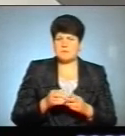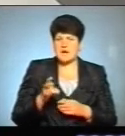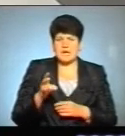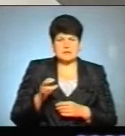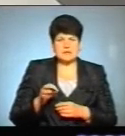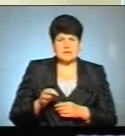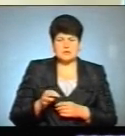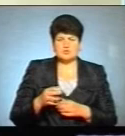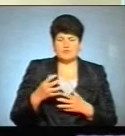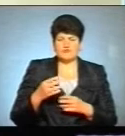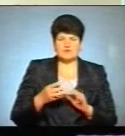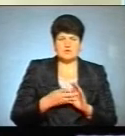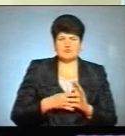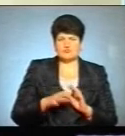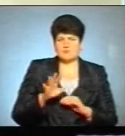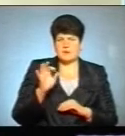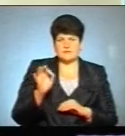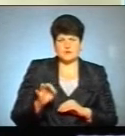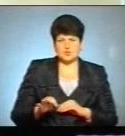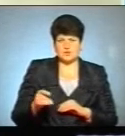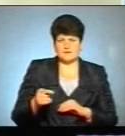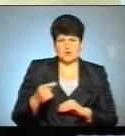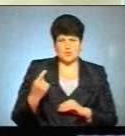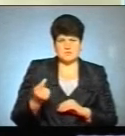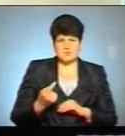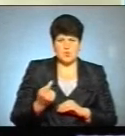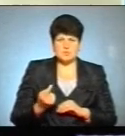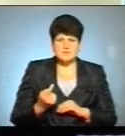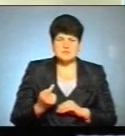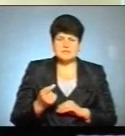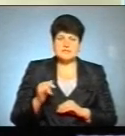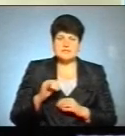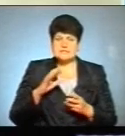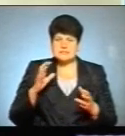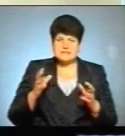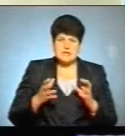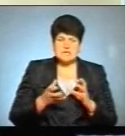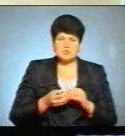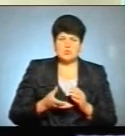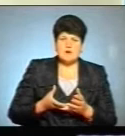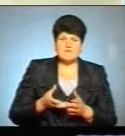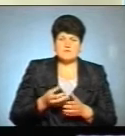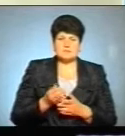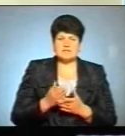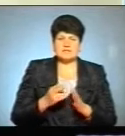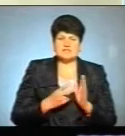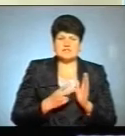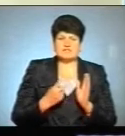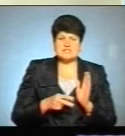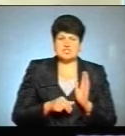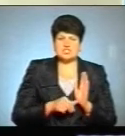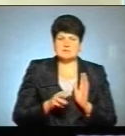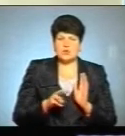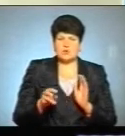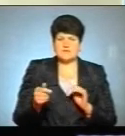в 95% Тернопільській області. І загальна сума виплат складає 26 мільйонів гривень.